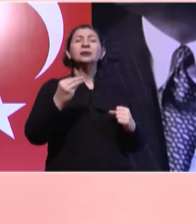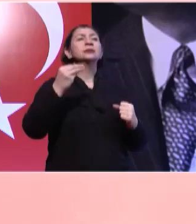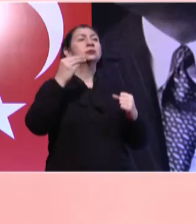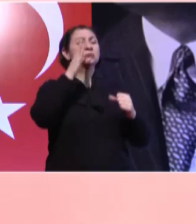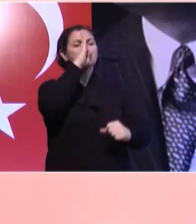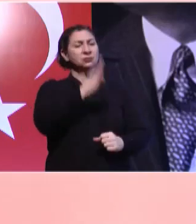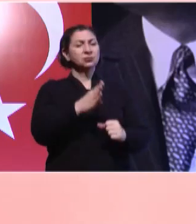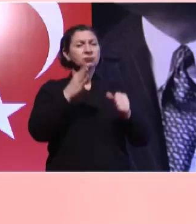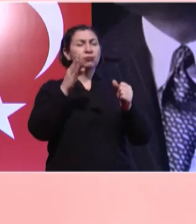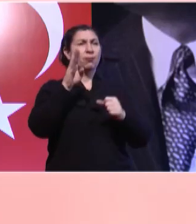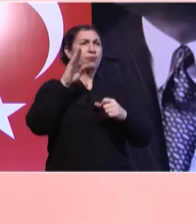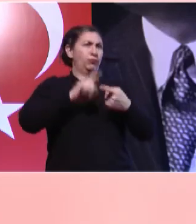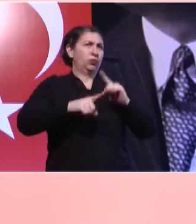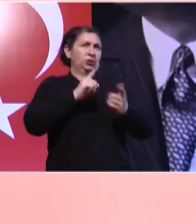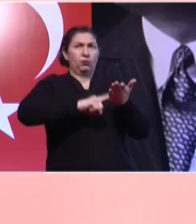dediğimiz bürokrasidir.